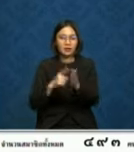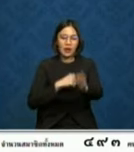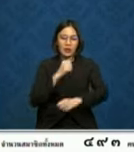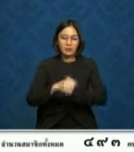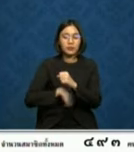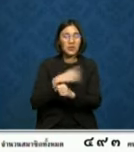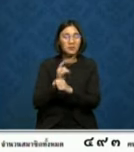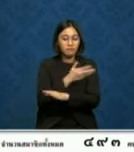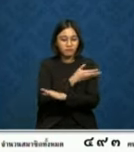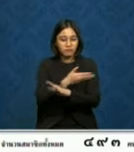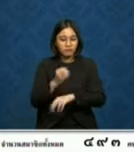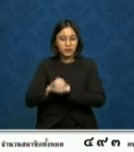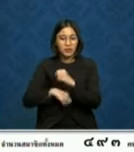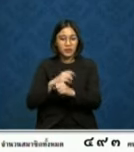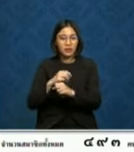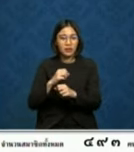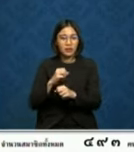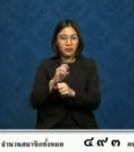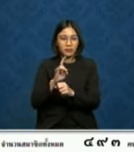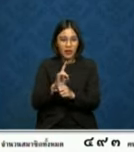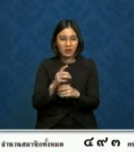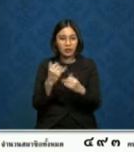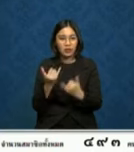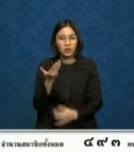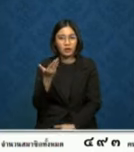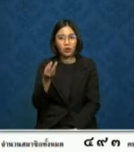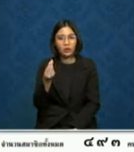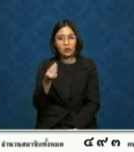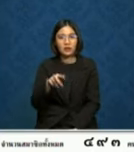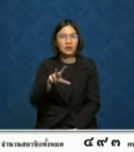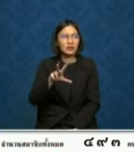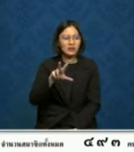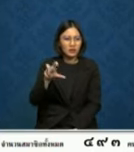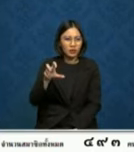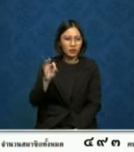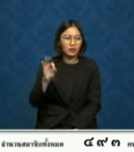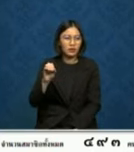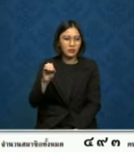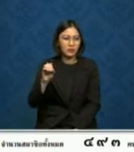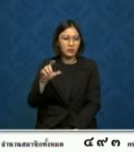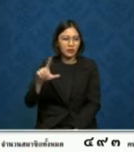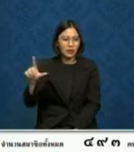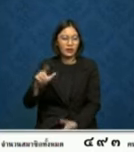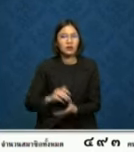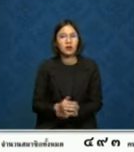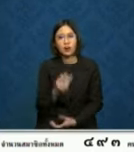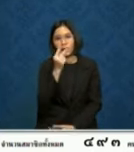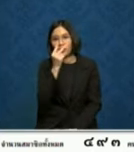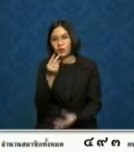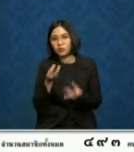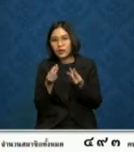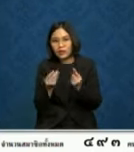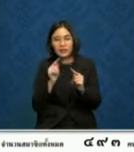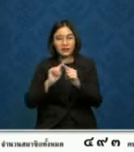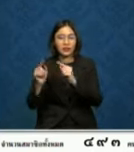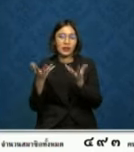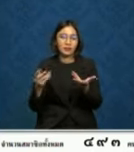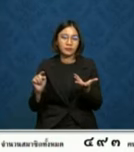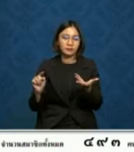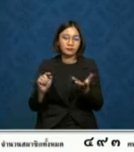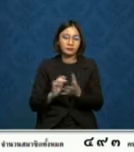ปีและปีนี้ก็ขอมาอีก390ล้านบาทโดยประมาณพอลงไปดูรายละเอียดครับท่านประธาน